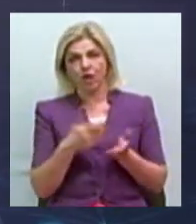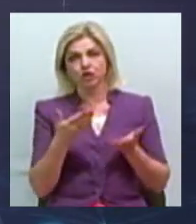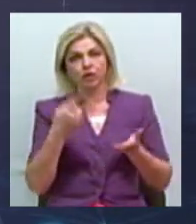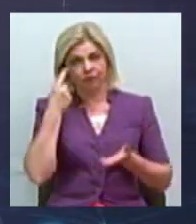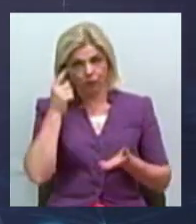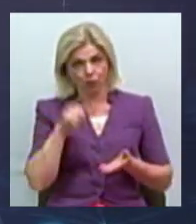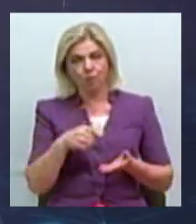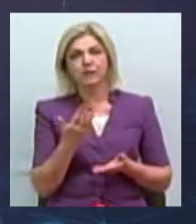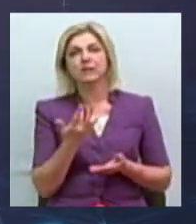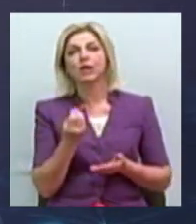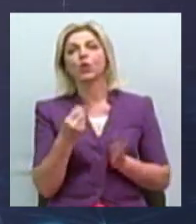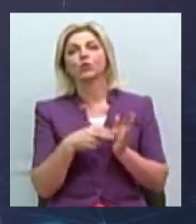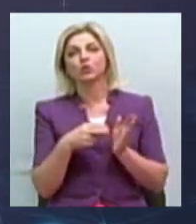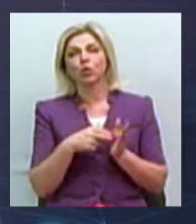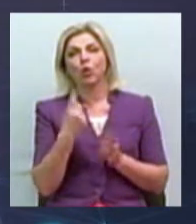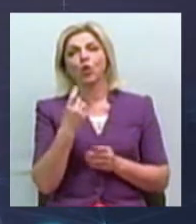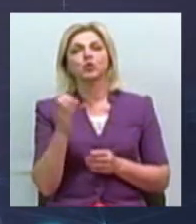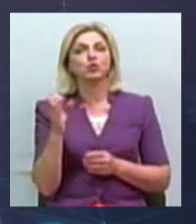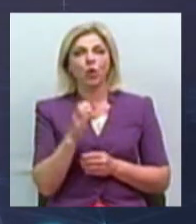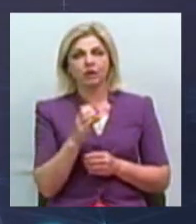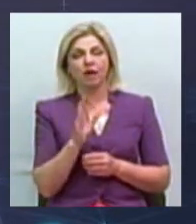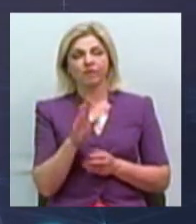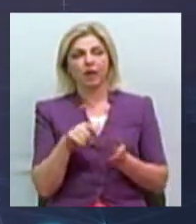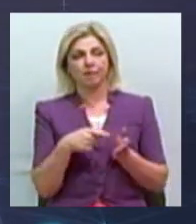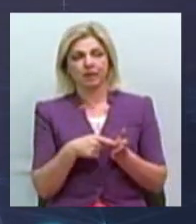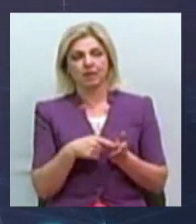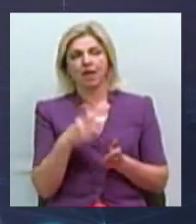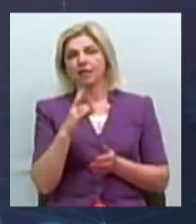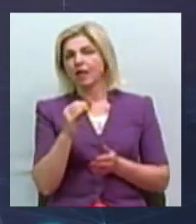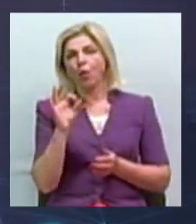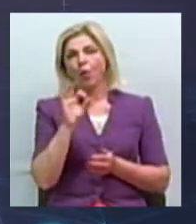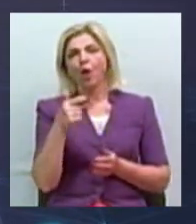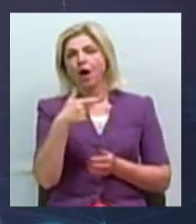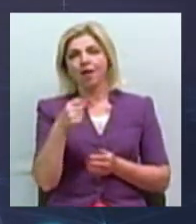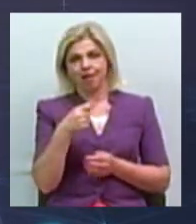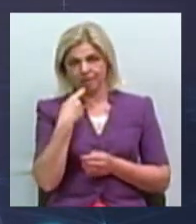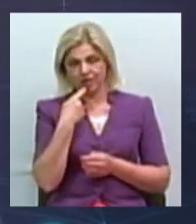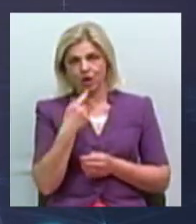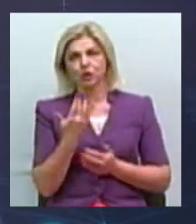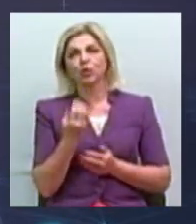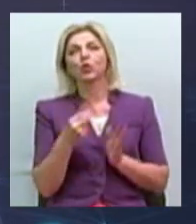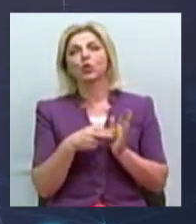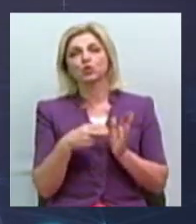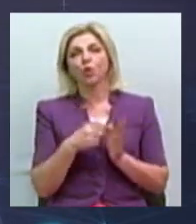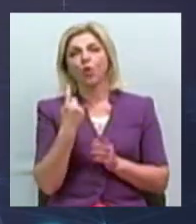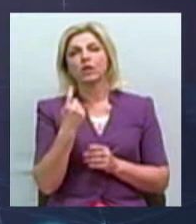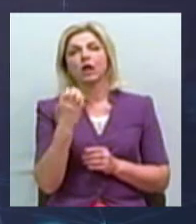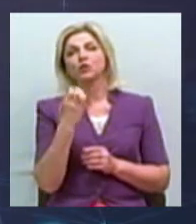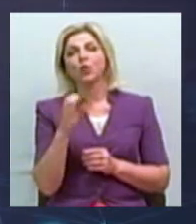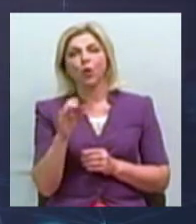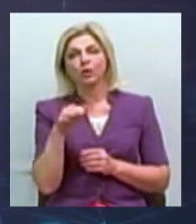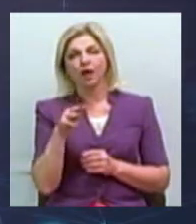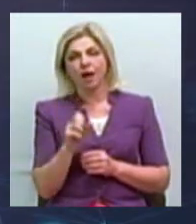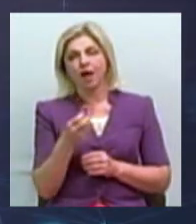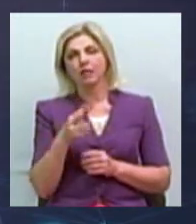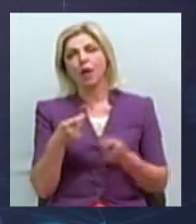скільки коштує, ну сотка, мабуть, міських, ми ж не про гектари говоримо, так? Скільки коштує сотка, скажімо, на продаж або для